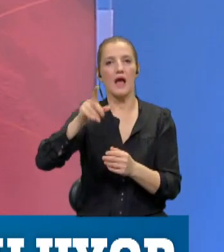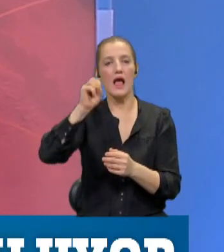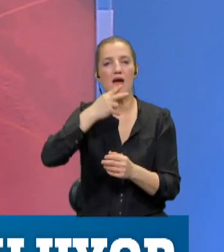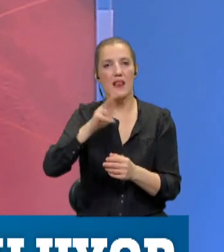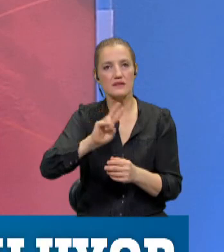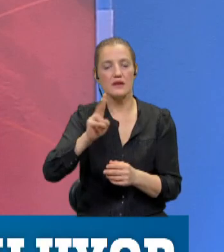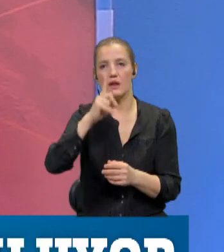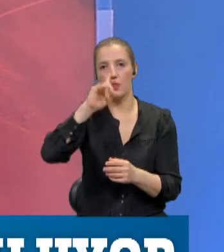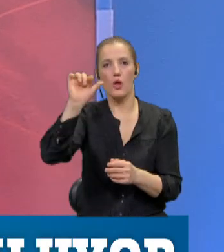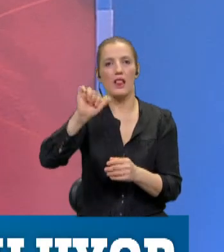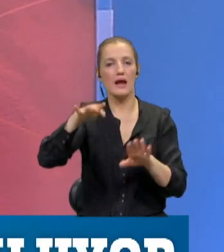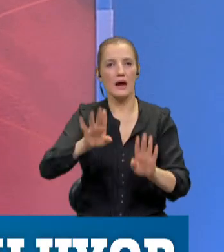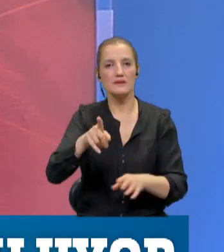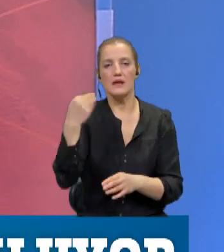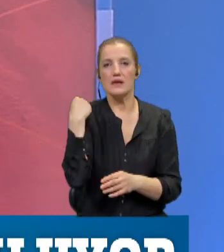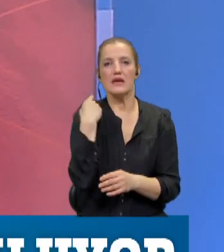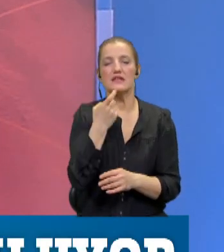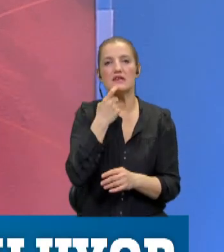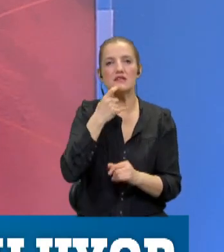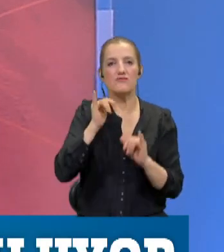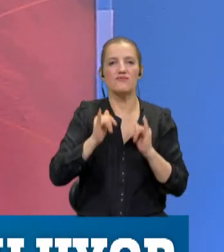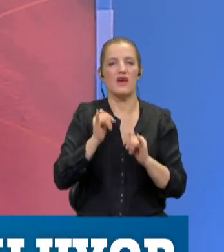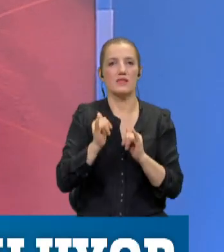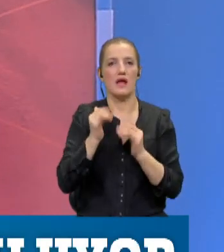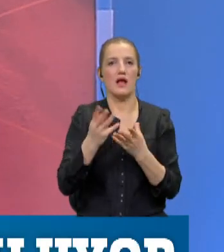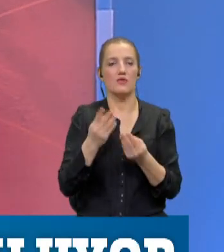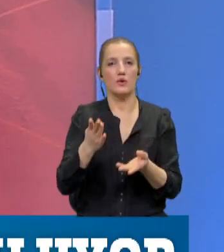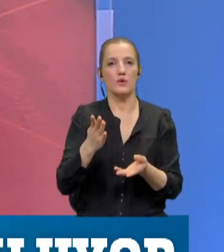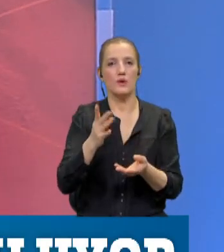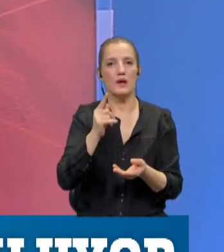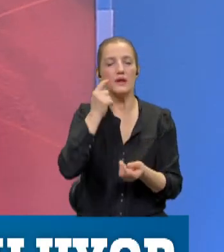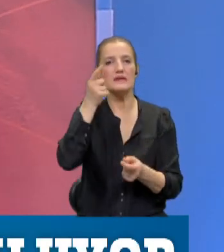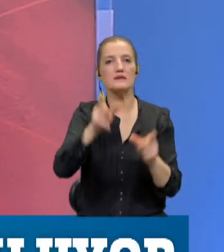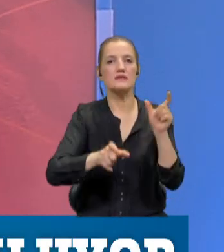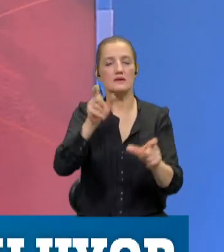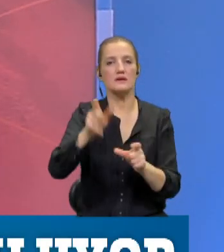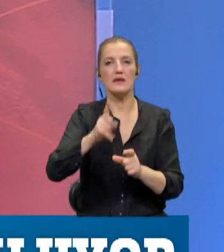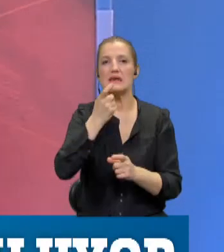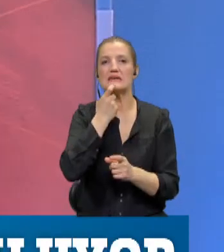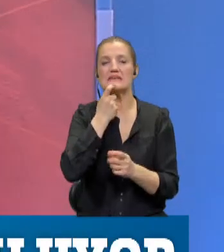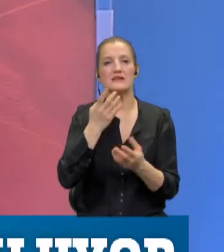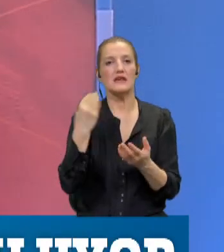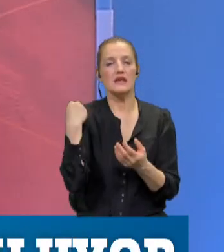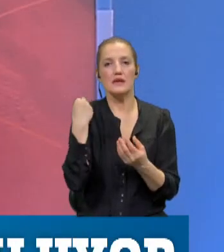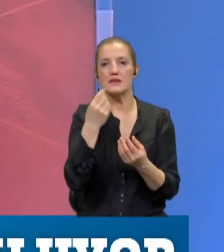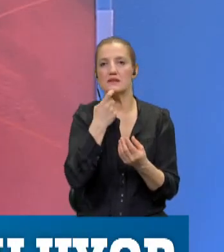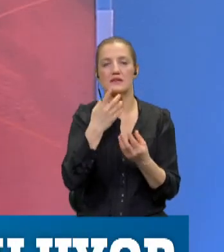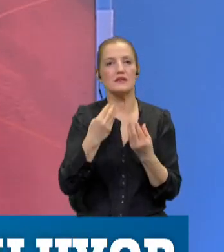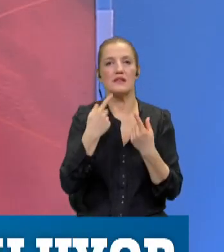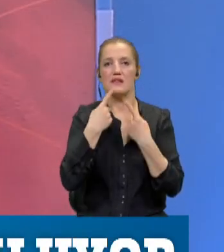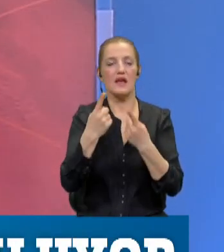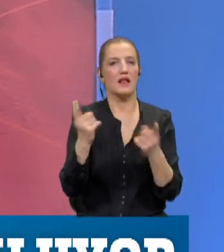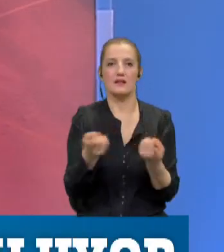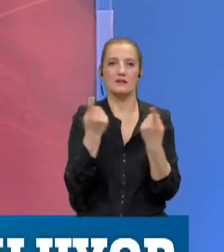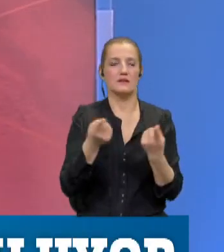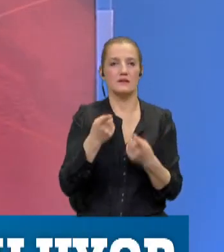elektrik ve doğalgazda yeni yılda fena vurdu tüketicileri İyi seneler dile yemiyorum dedi